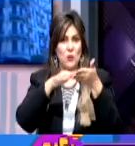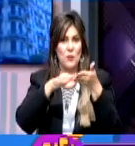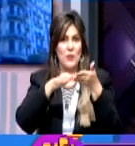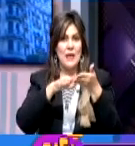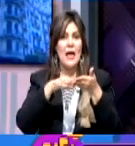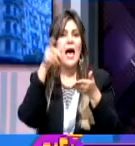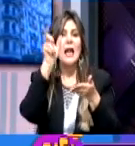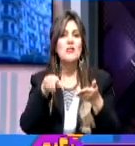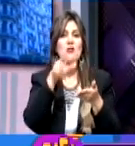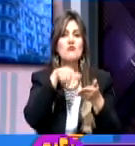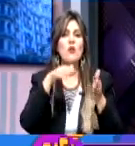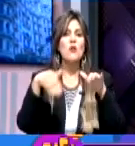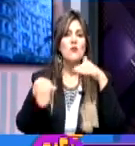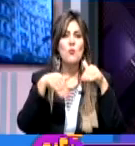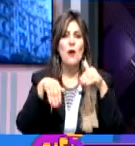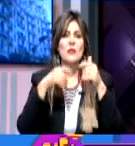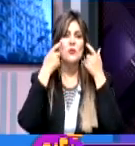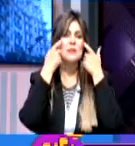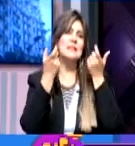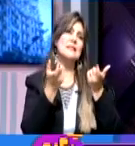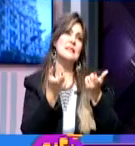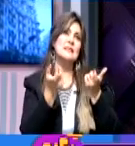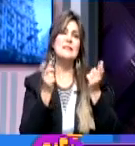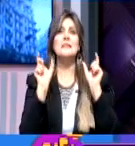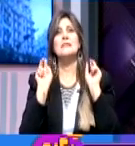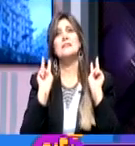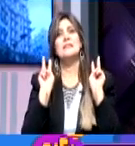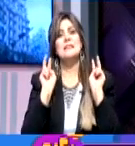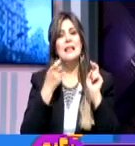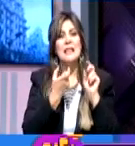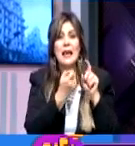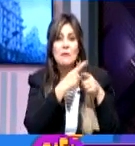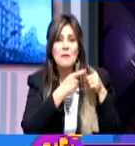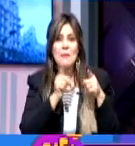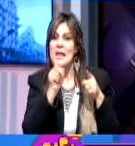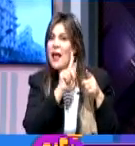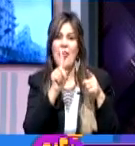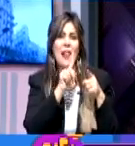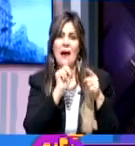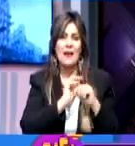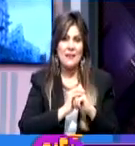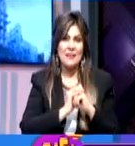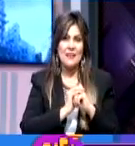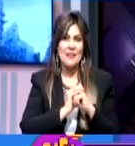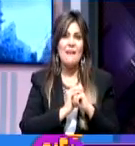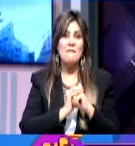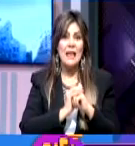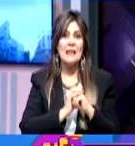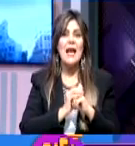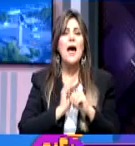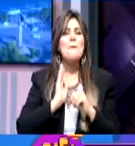ذوي الاعاقه ما يقعدش يستنى 5%، لان ده مش متاح احيانا للدوله او مش متاح للناس، لكن ممكن فبنفتح سوق